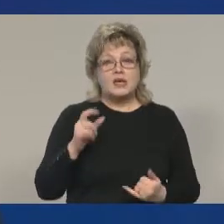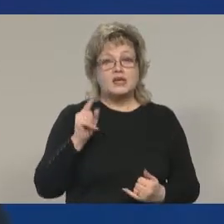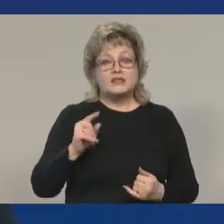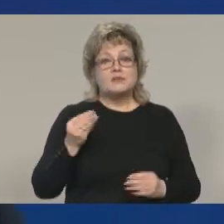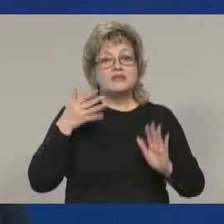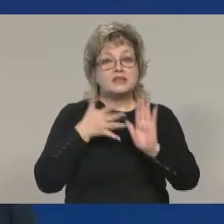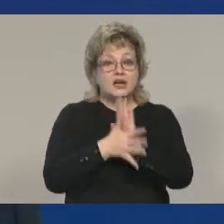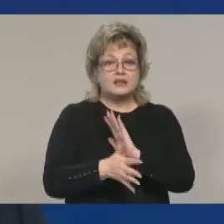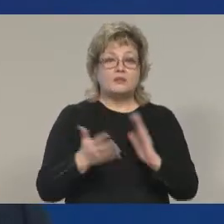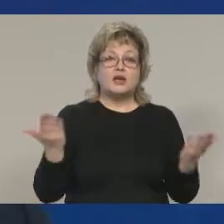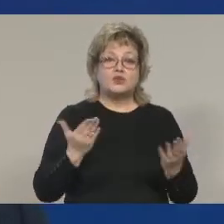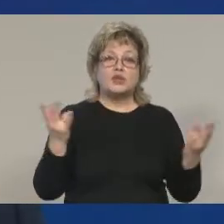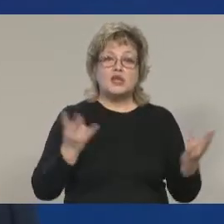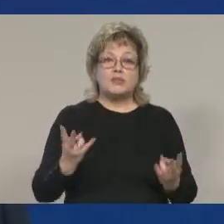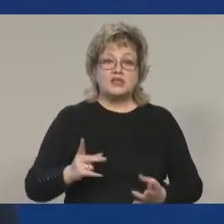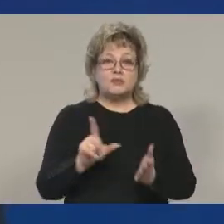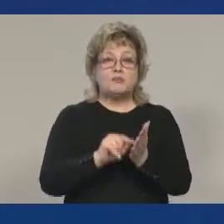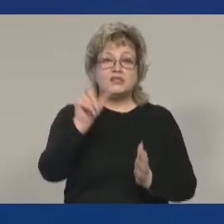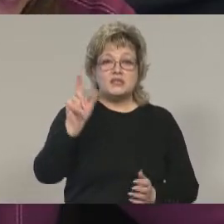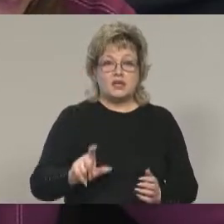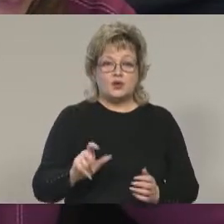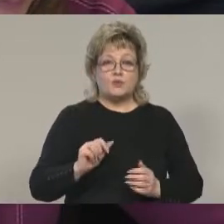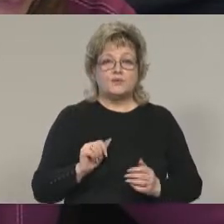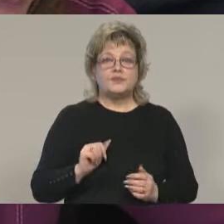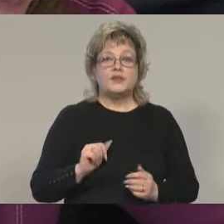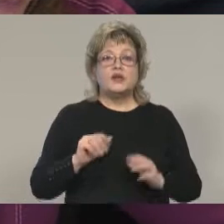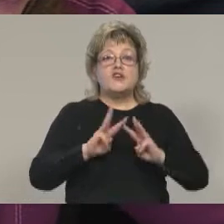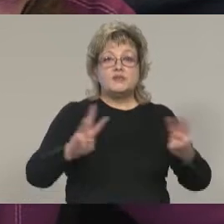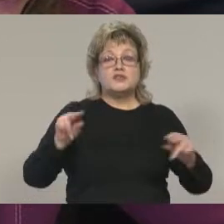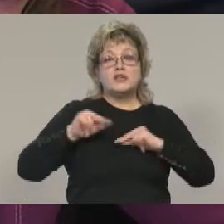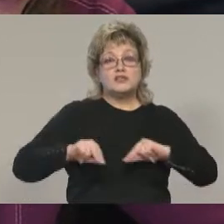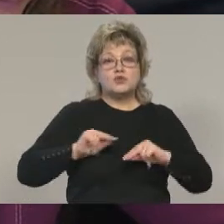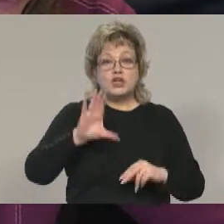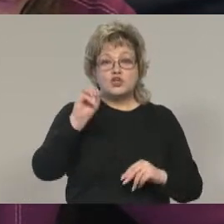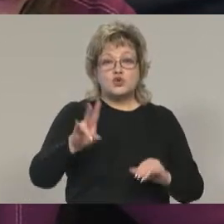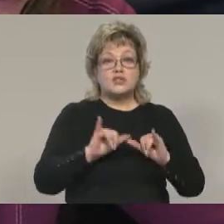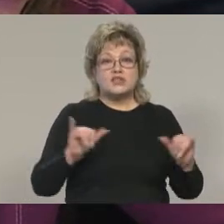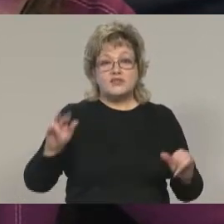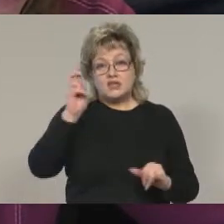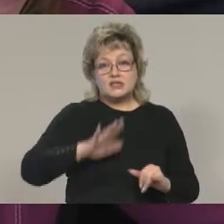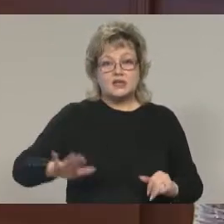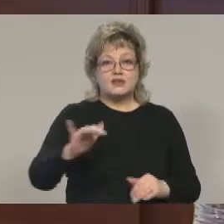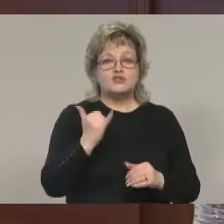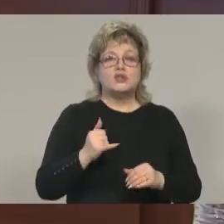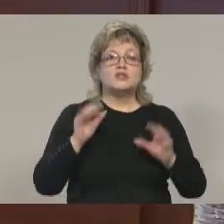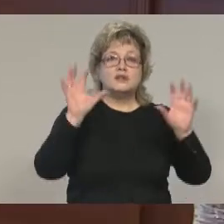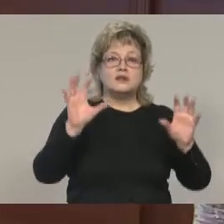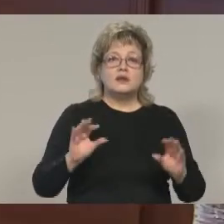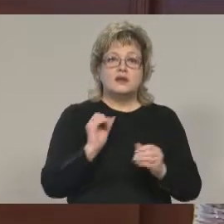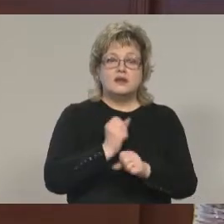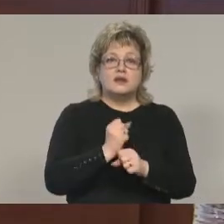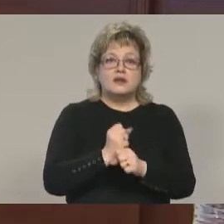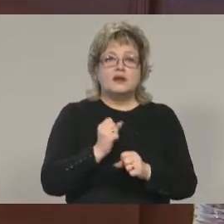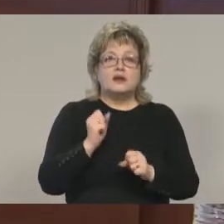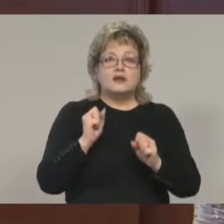затратам, которые необходимы пенсионеру. В Министерстве труда и соцразвития страны сейчас разрабатывается законопроект